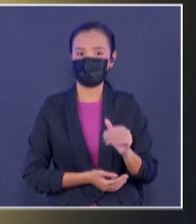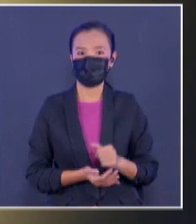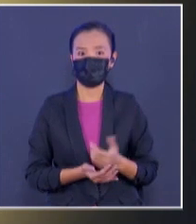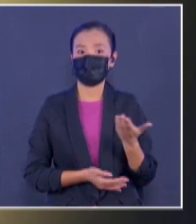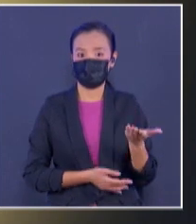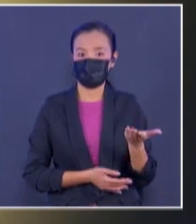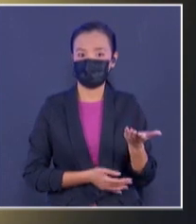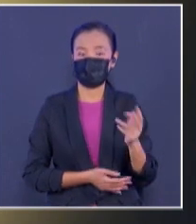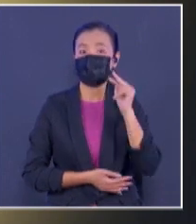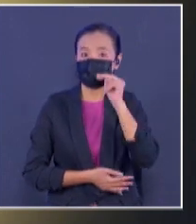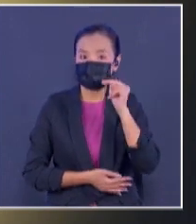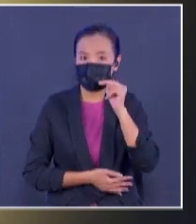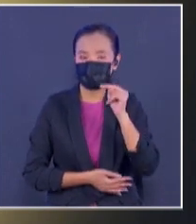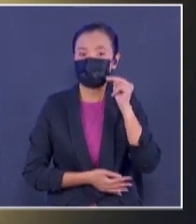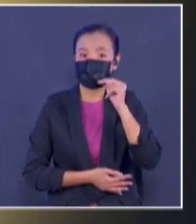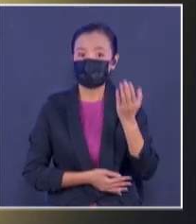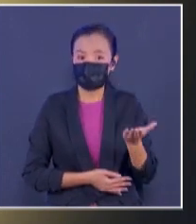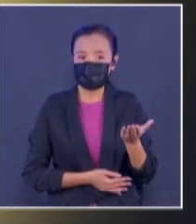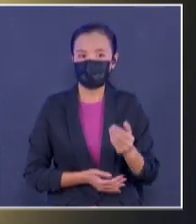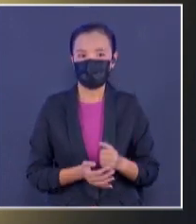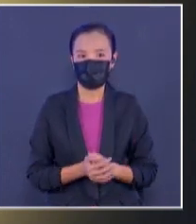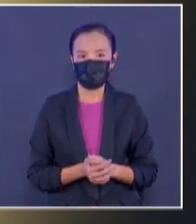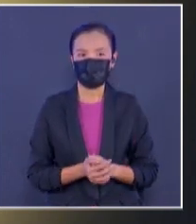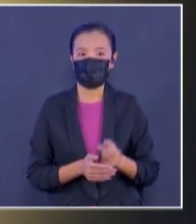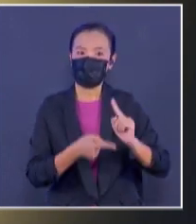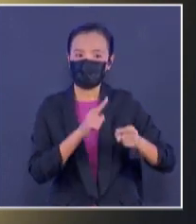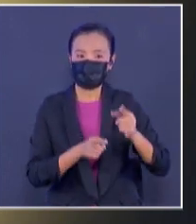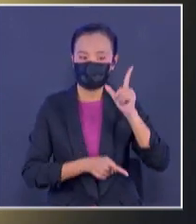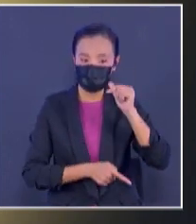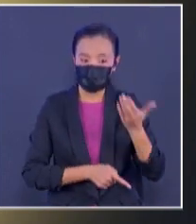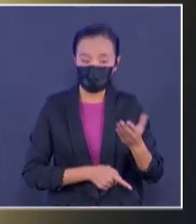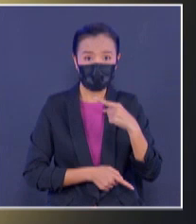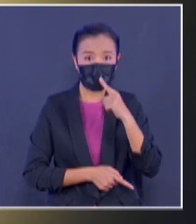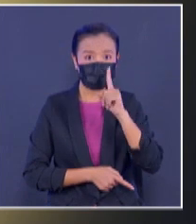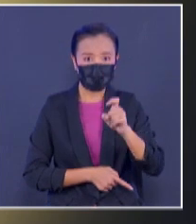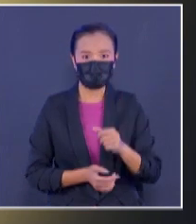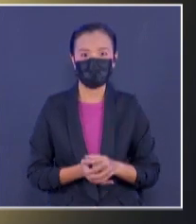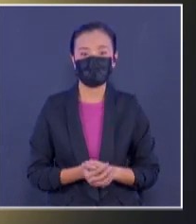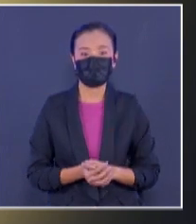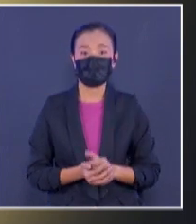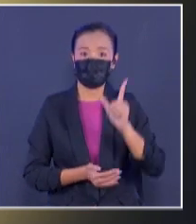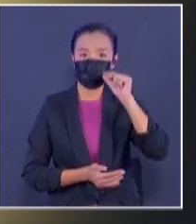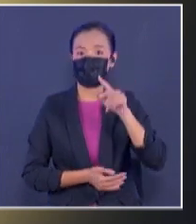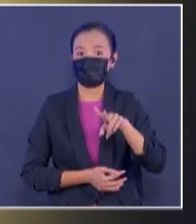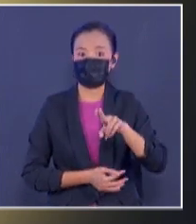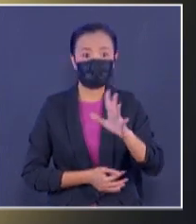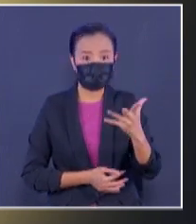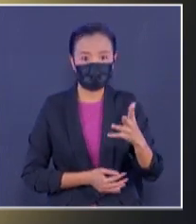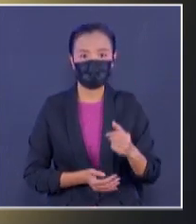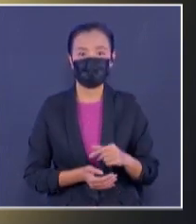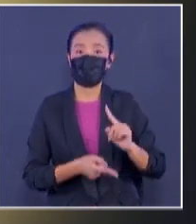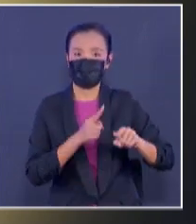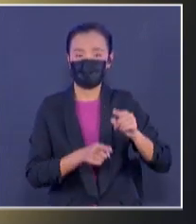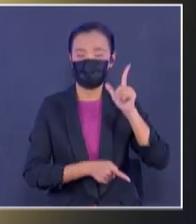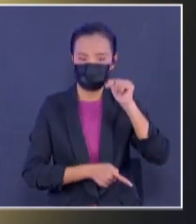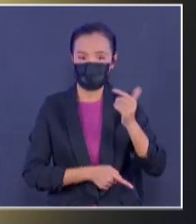อกว่านี่นะคุณนะเป็นเบสเฟรนด์ของแม่นะเป็นเพื่อนแม่ถ้าใครถามอ่ะคือแม่ไม่มีแฟนนะลูกนี่คือเพื่อน